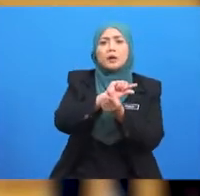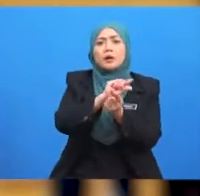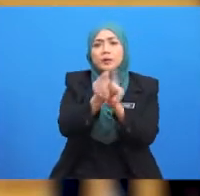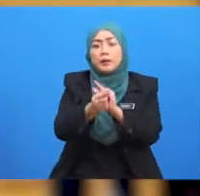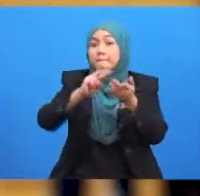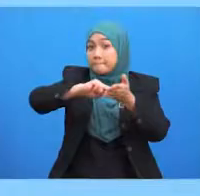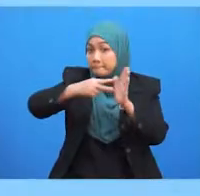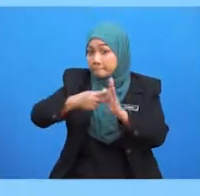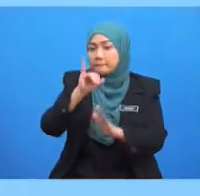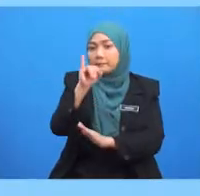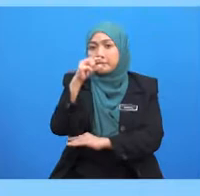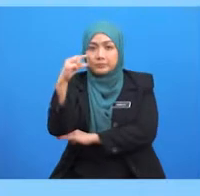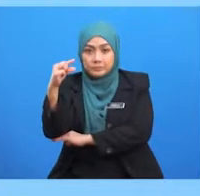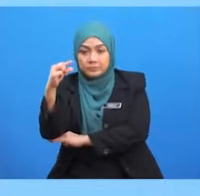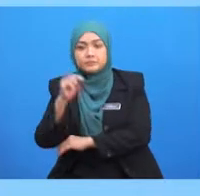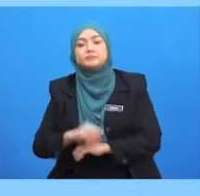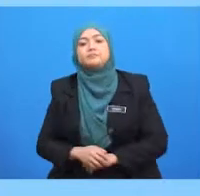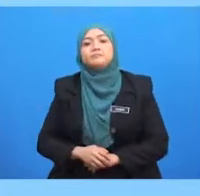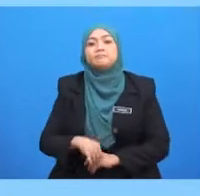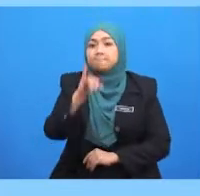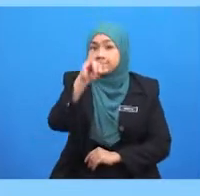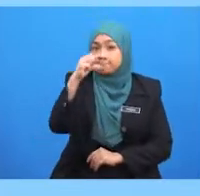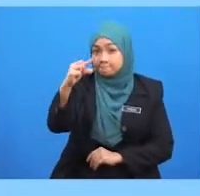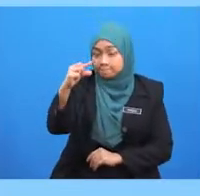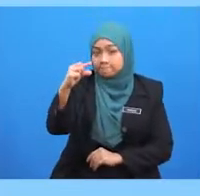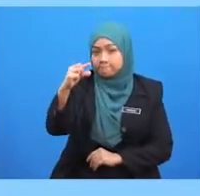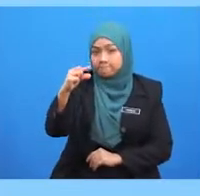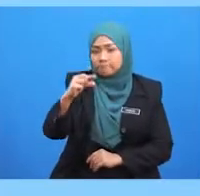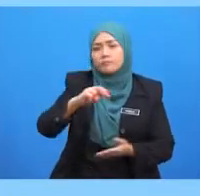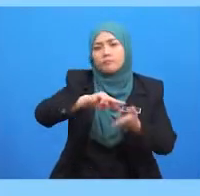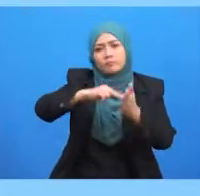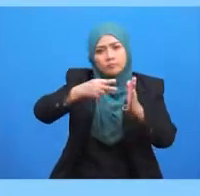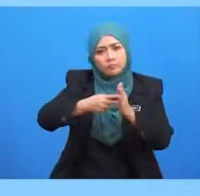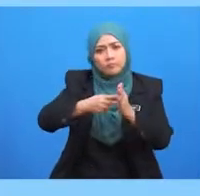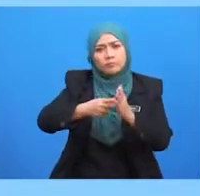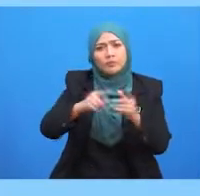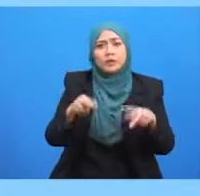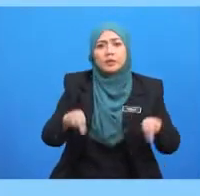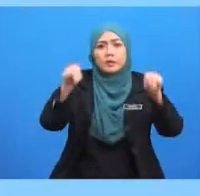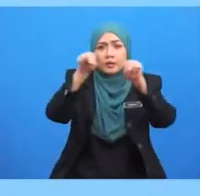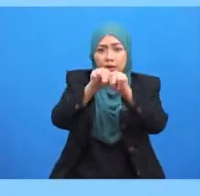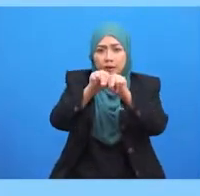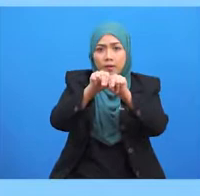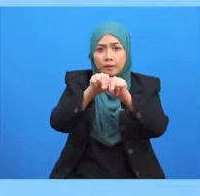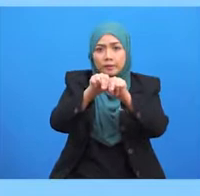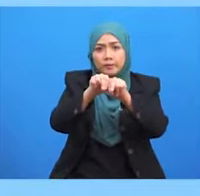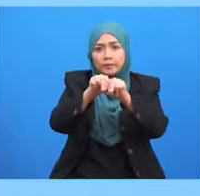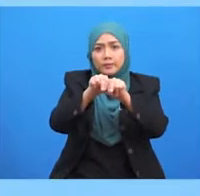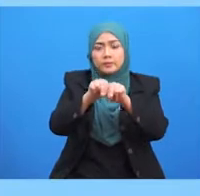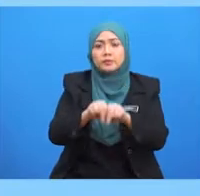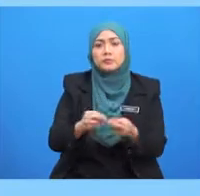gubahan indeks gubahan adalah nilai purata indeks harga yaitu